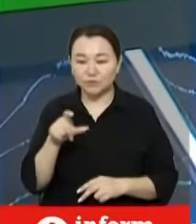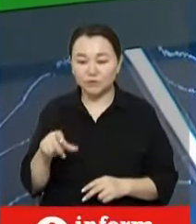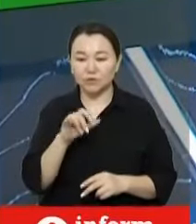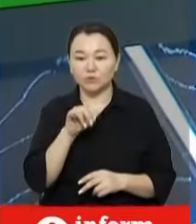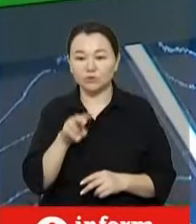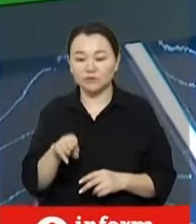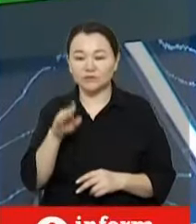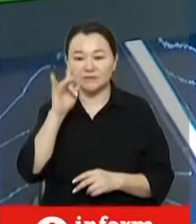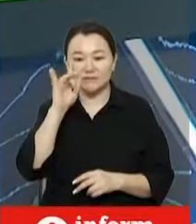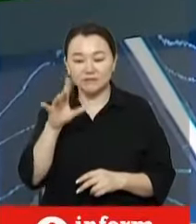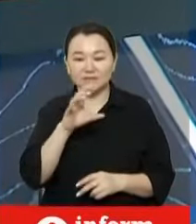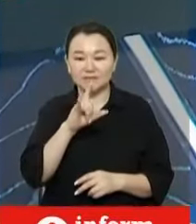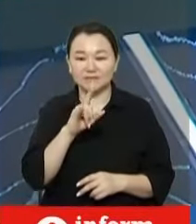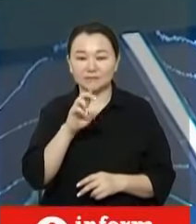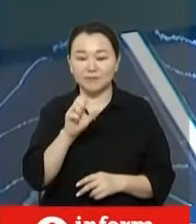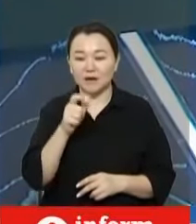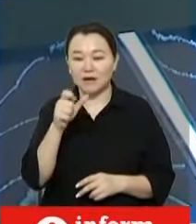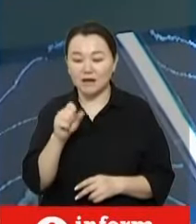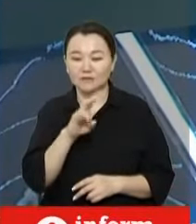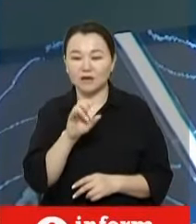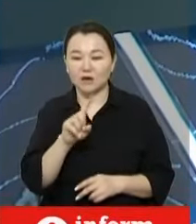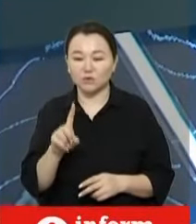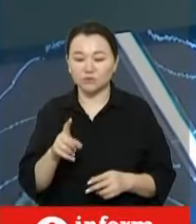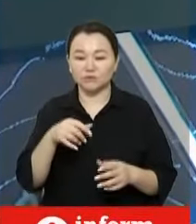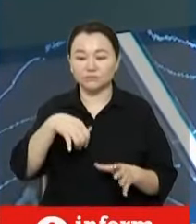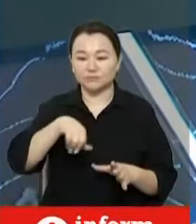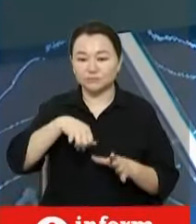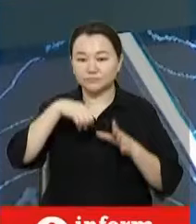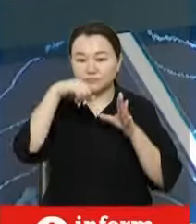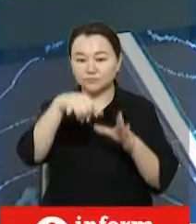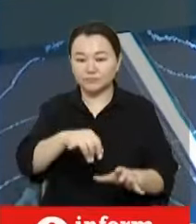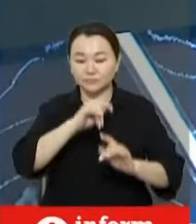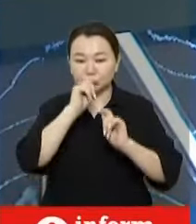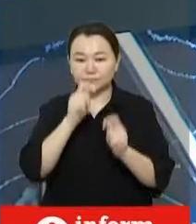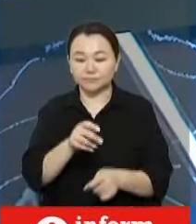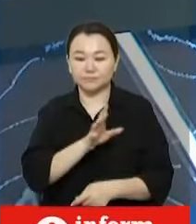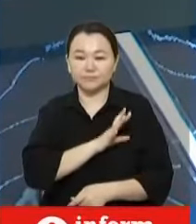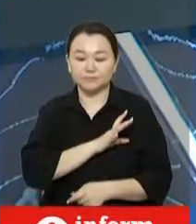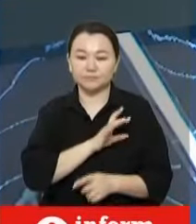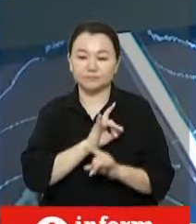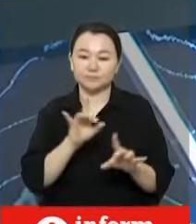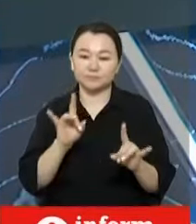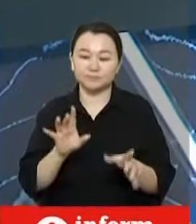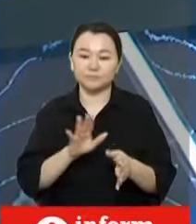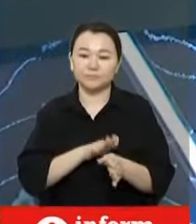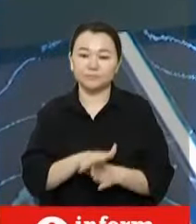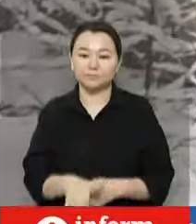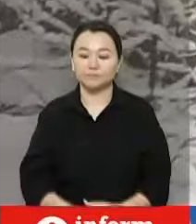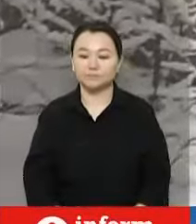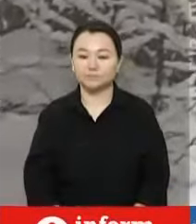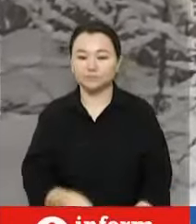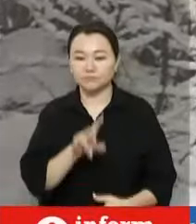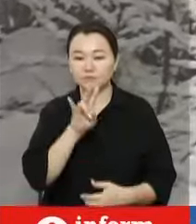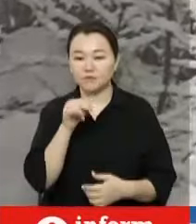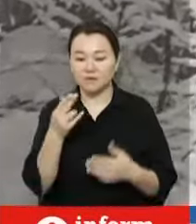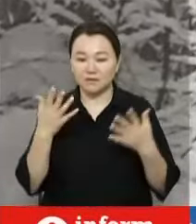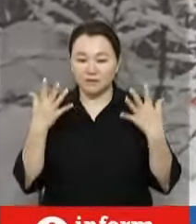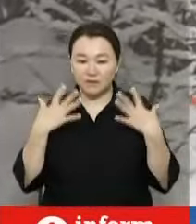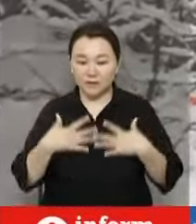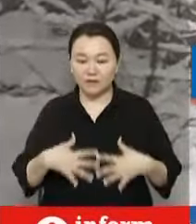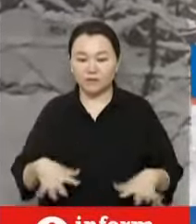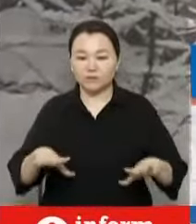зиялыларына сыбаға атты наурыз қоржыны тарту етілді. Толығырақ әріптесім баяндасын. Ұлттық киім киіп